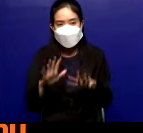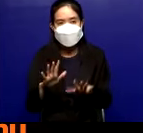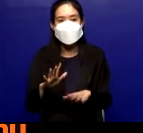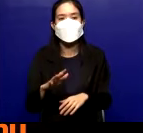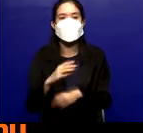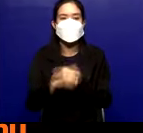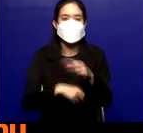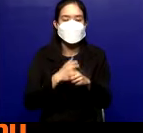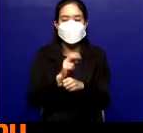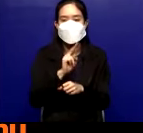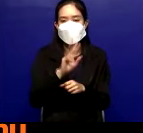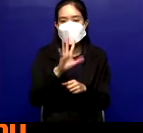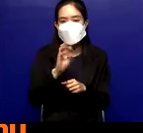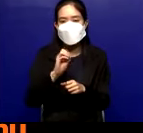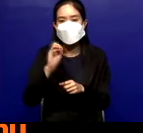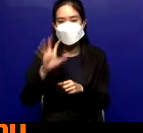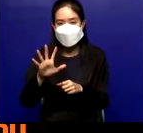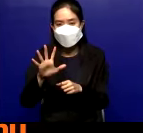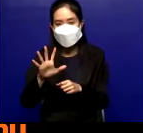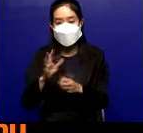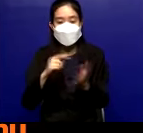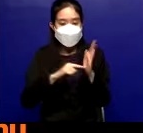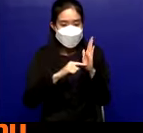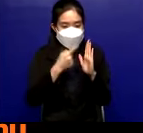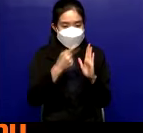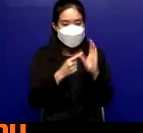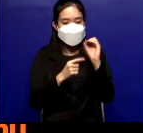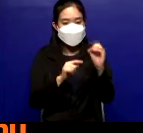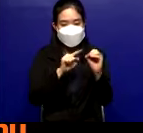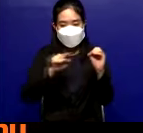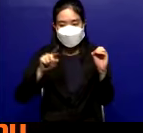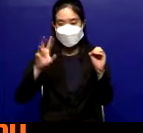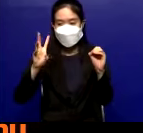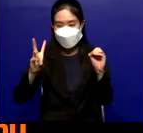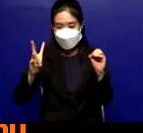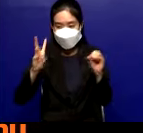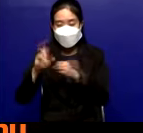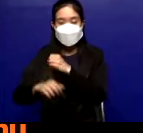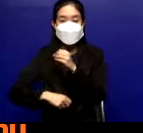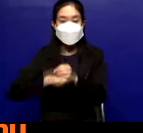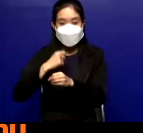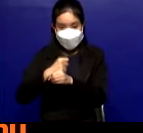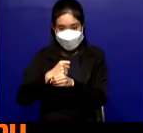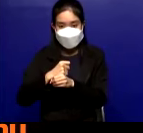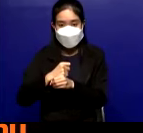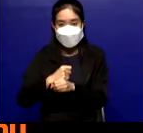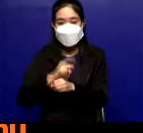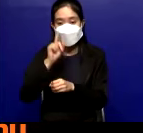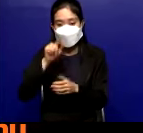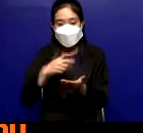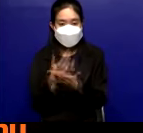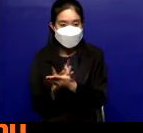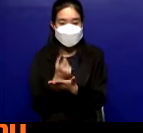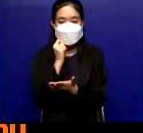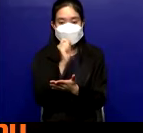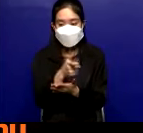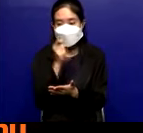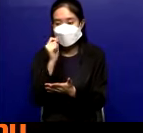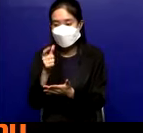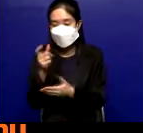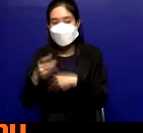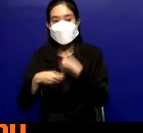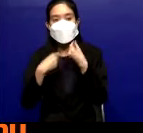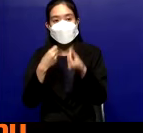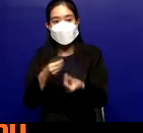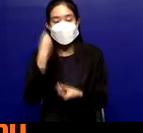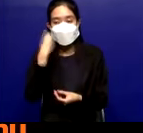ไปจะให้เงินอุดหนุนเด็ก0ถึง6ขวบแบบทั่วหน้าคนละ600บาทต่อเดือนท่านรองนายกจุลินเองก็น่าจะทราบดีค่ะเพราะท่านนั่งเป็นประ